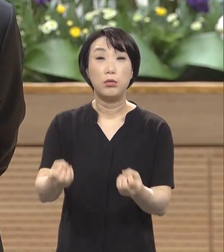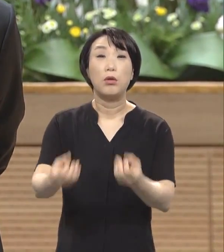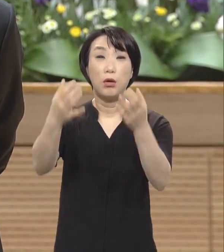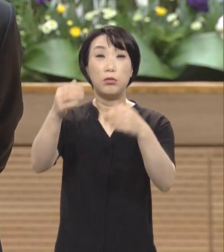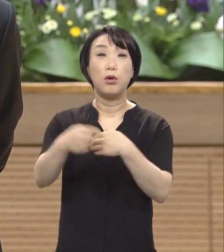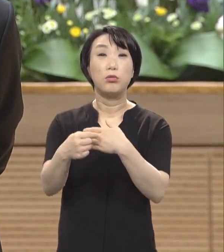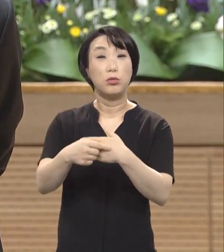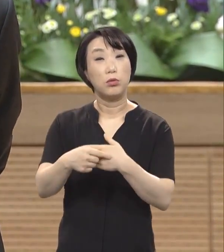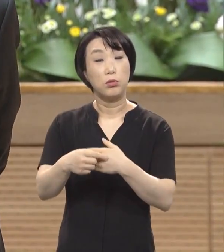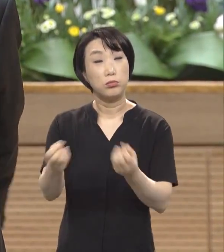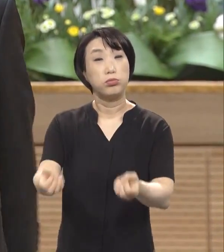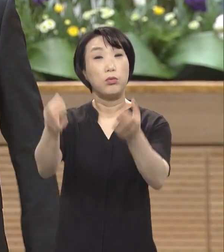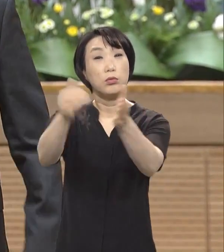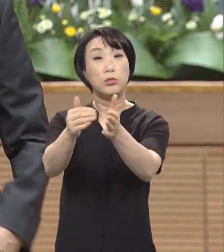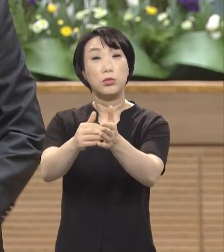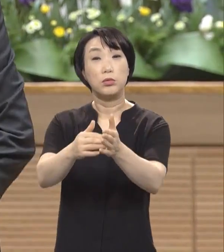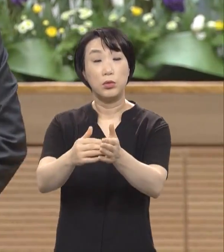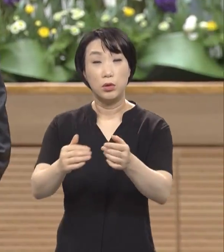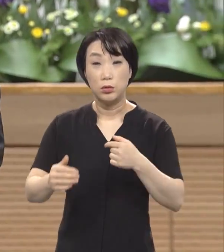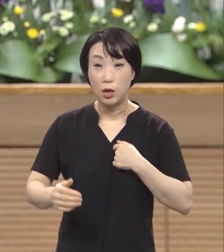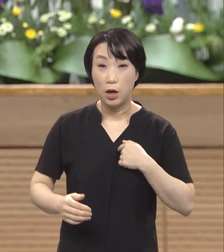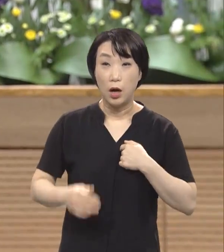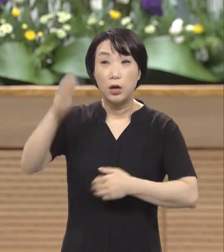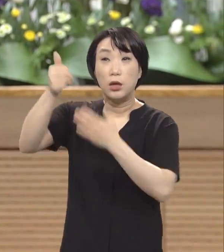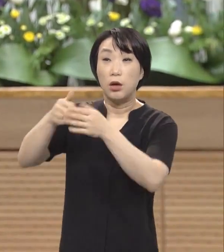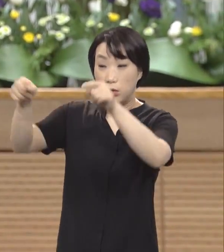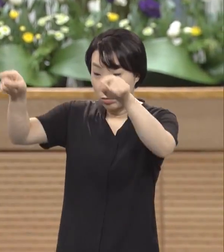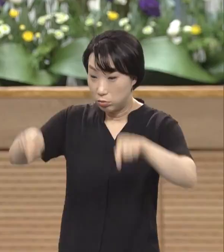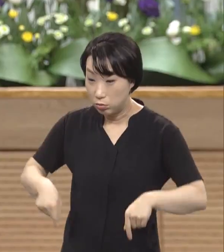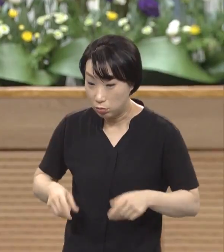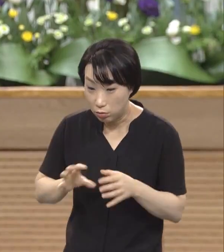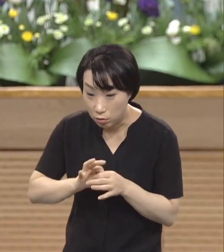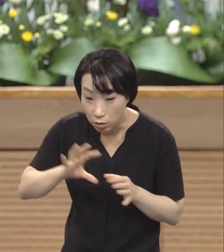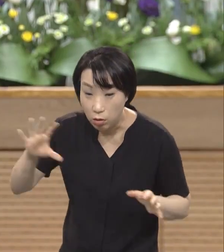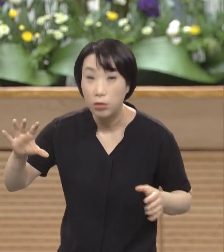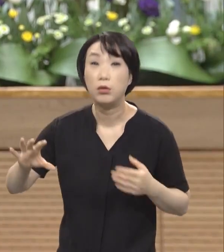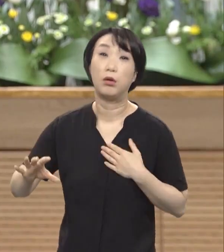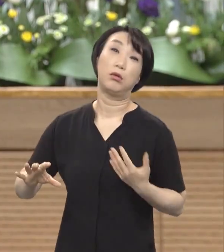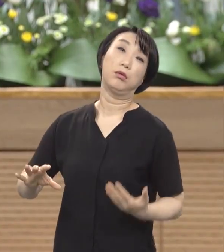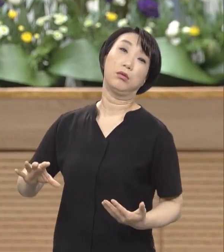외식일 뿐이지 나와 하나님과 아무 상관없어.